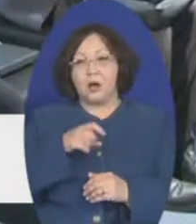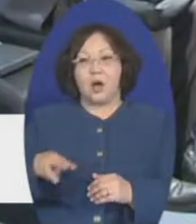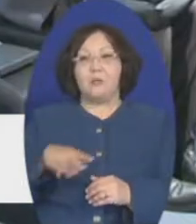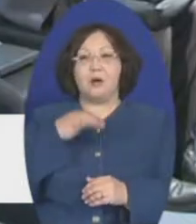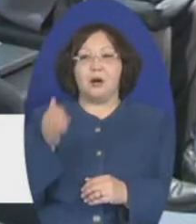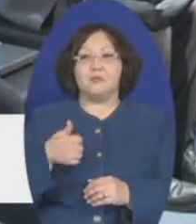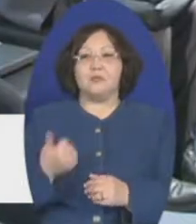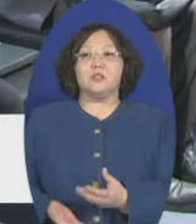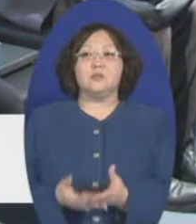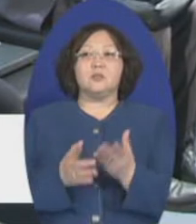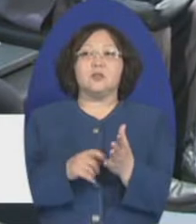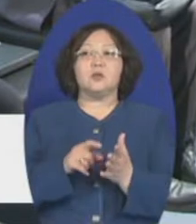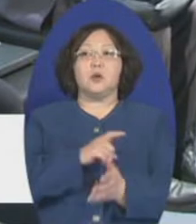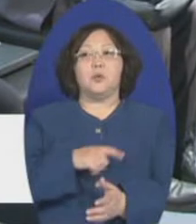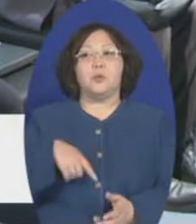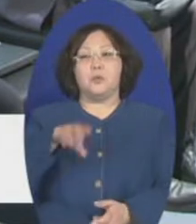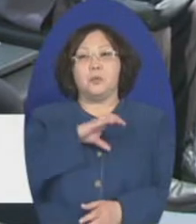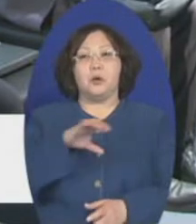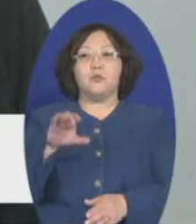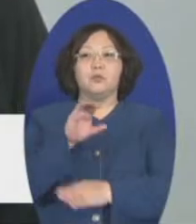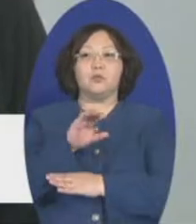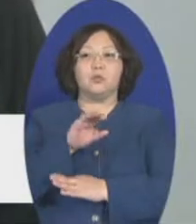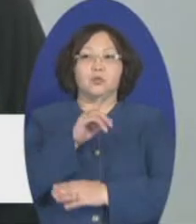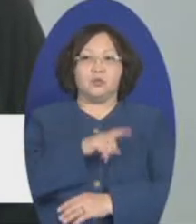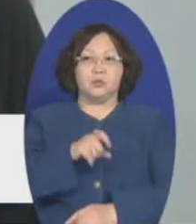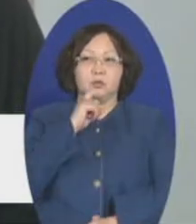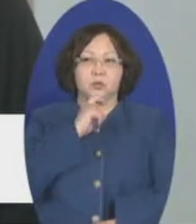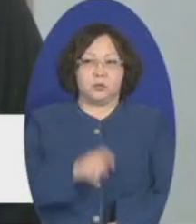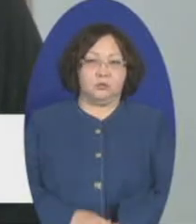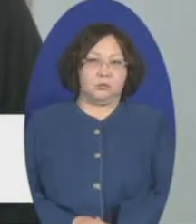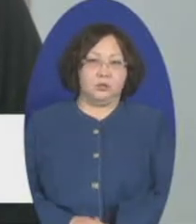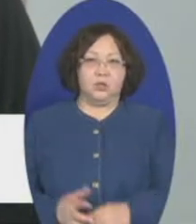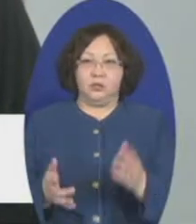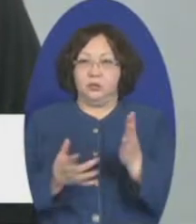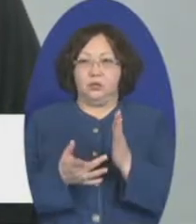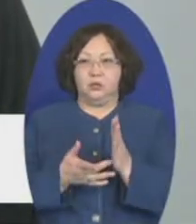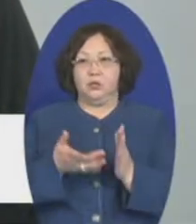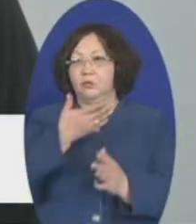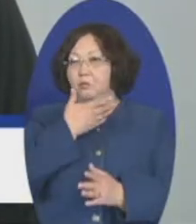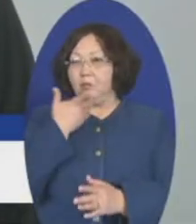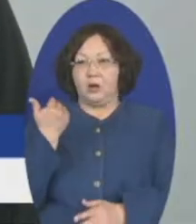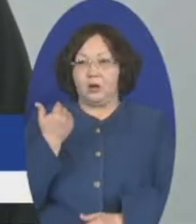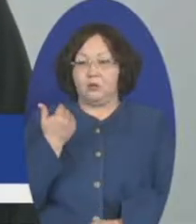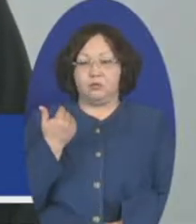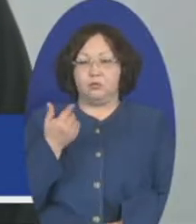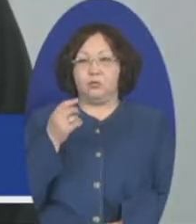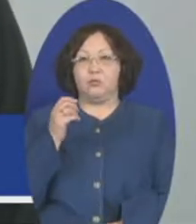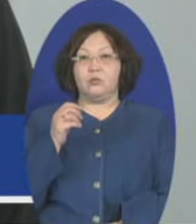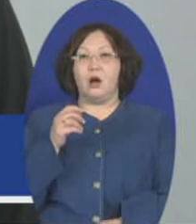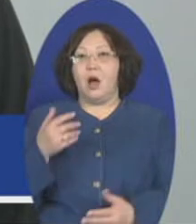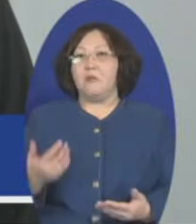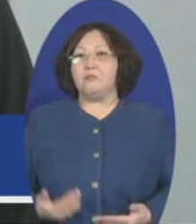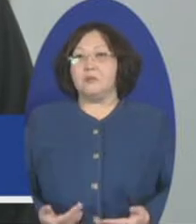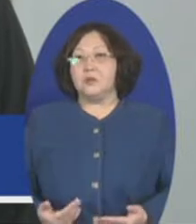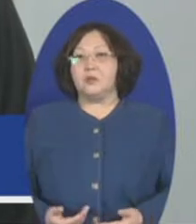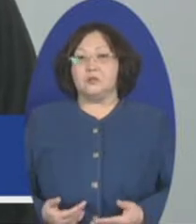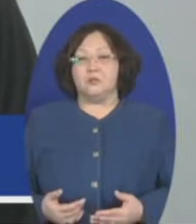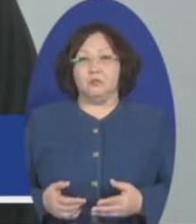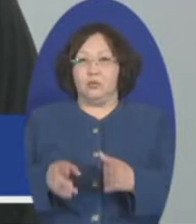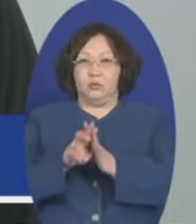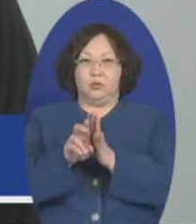гэдгийг хувийн хвшлийн төлөөллөлүүд хэлж байла. Технологигээр амьдралыг төсөөлөхөд аргагүй боллоо гэж ярьдаг боловч Монгол улсын